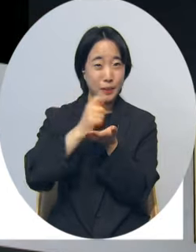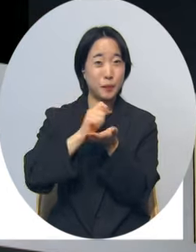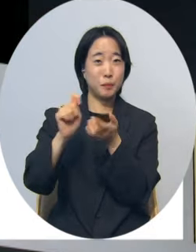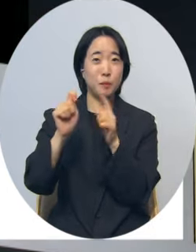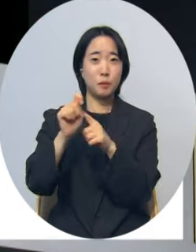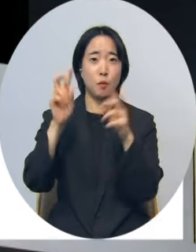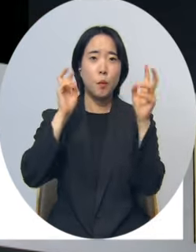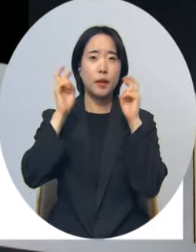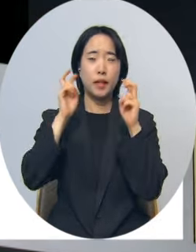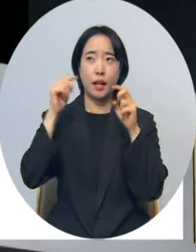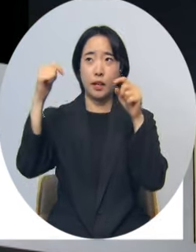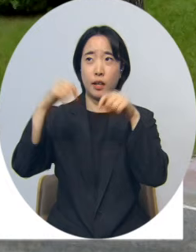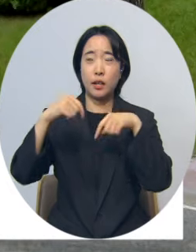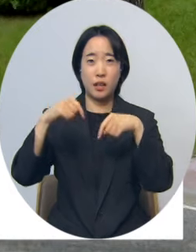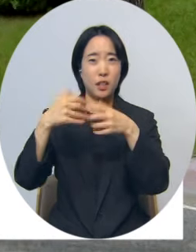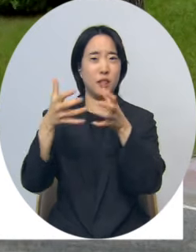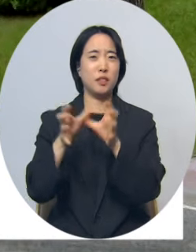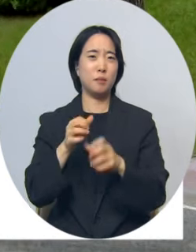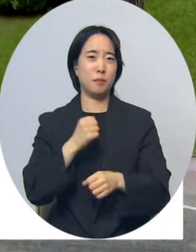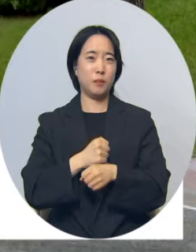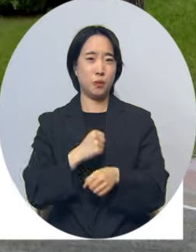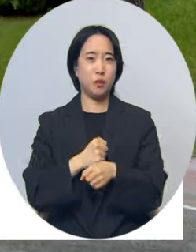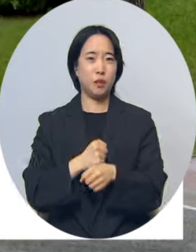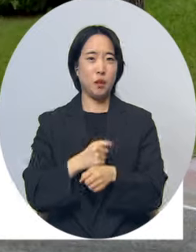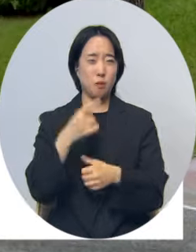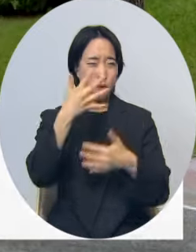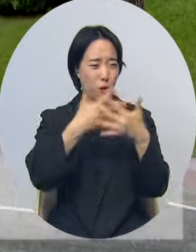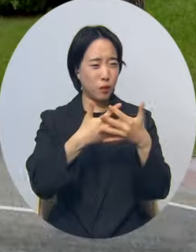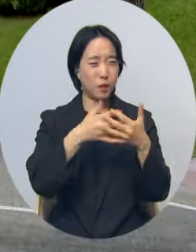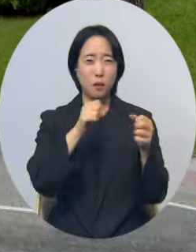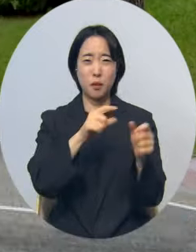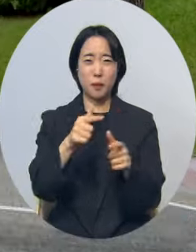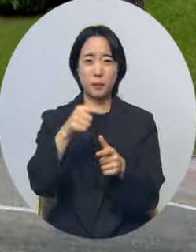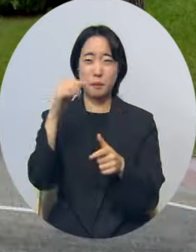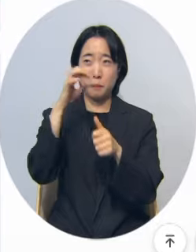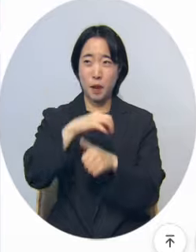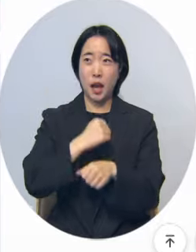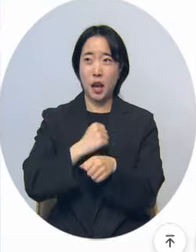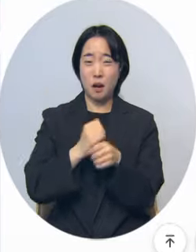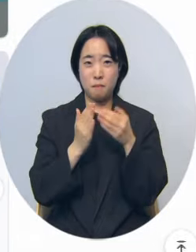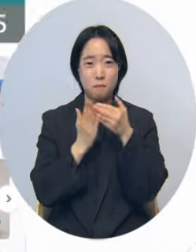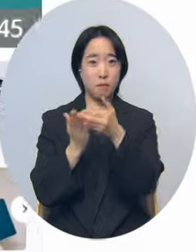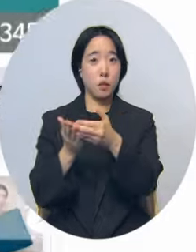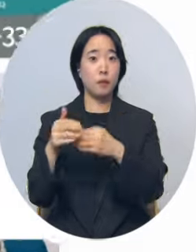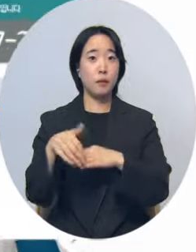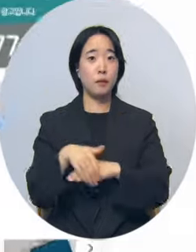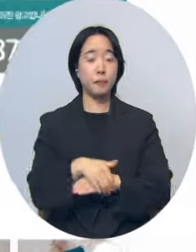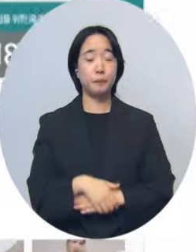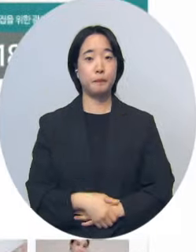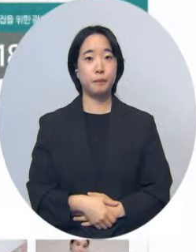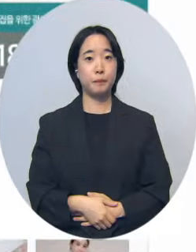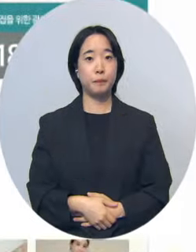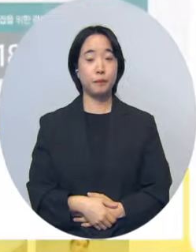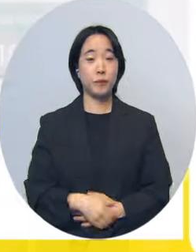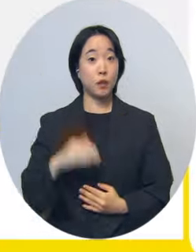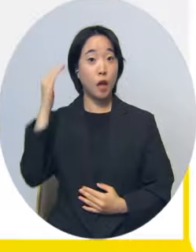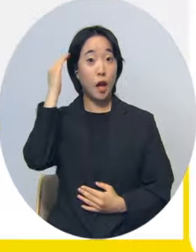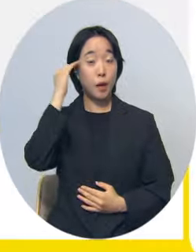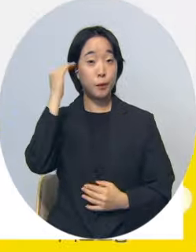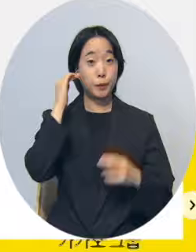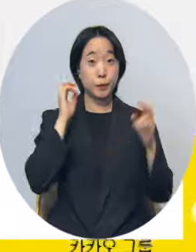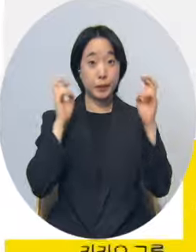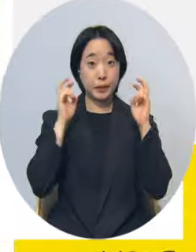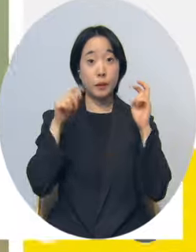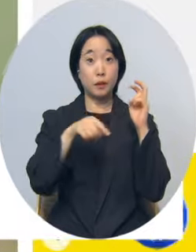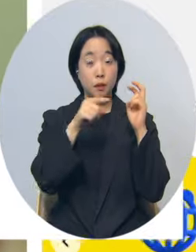구성해 영상 삭제 차단 조치 등을 강력히 요청하겠다고 밝혔습니다. 네이버와 카카오 등 국내 플랫폼에